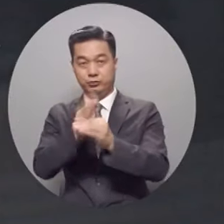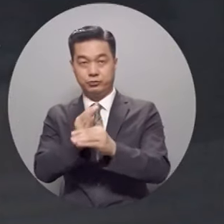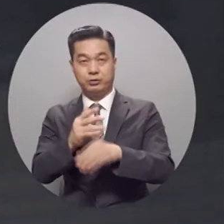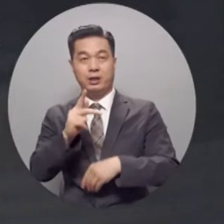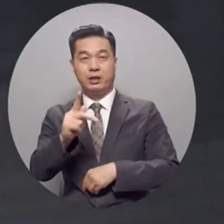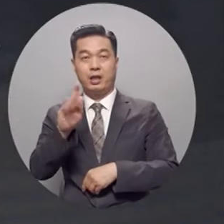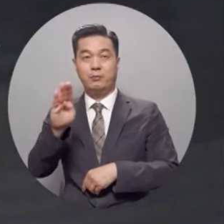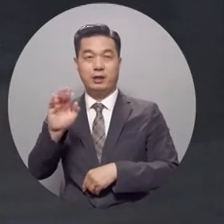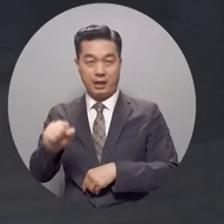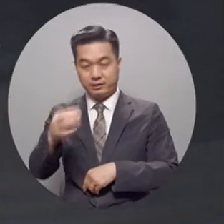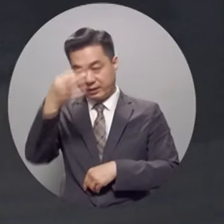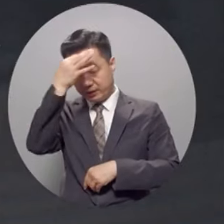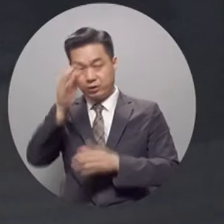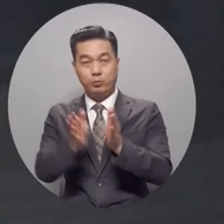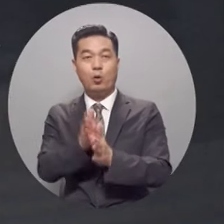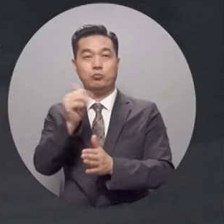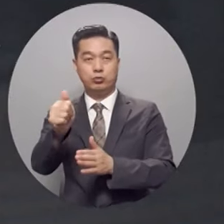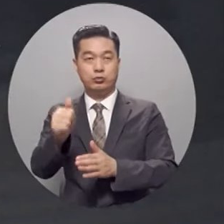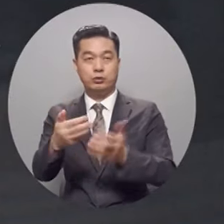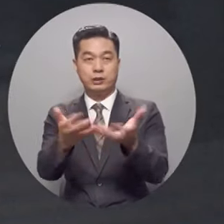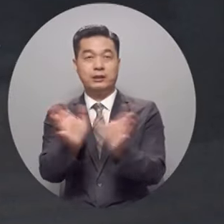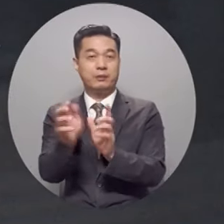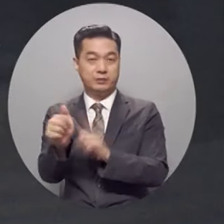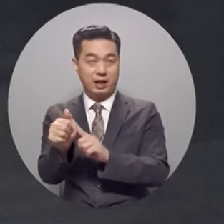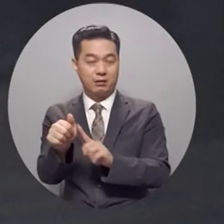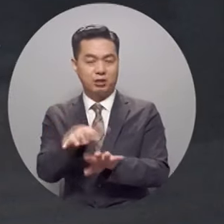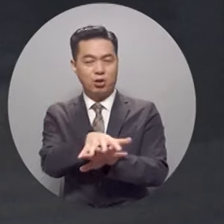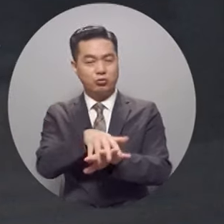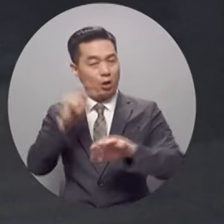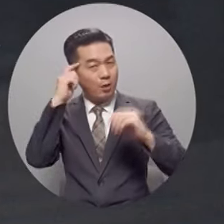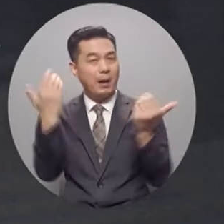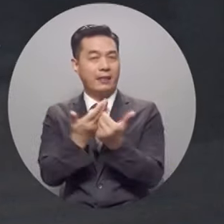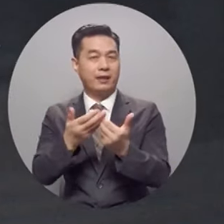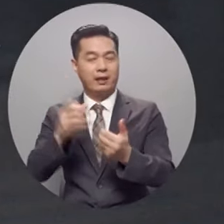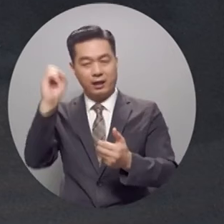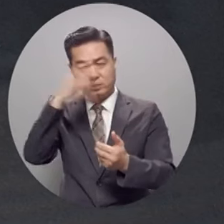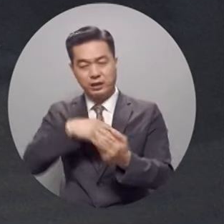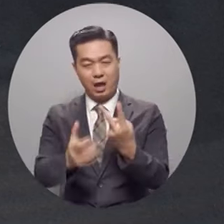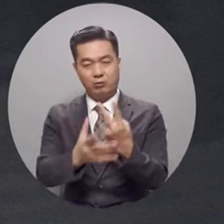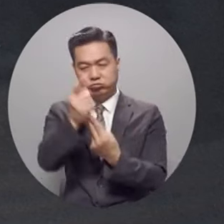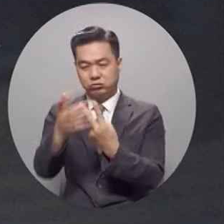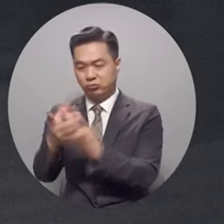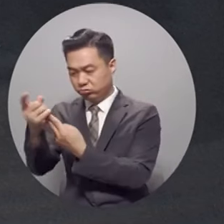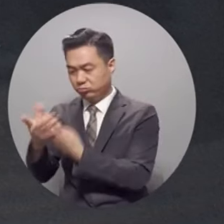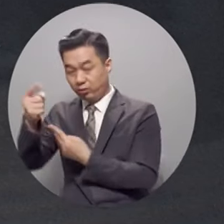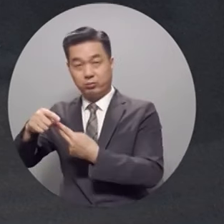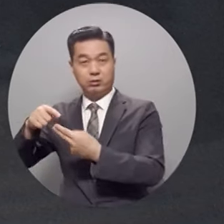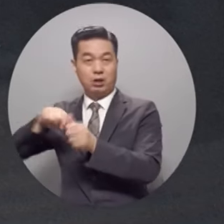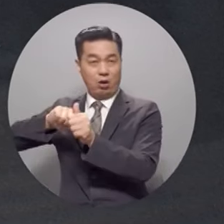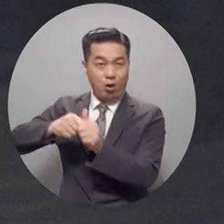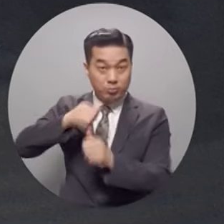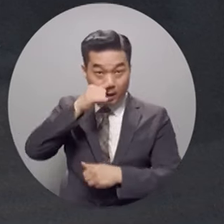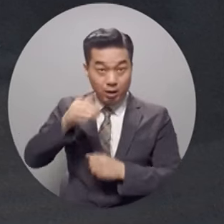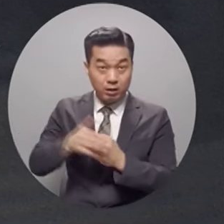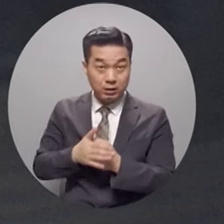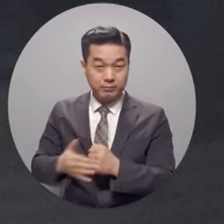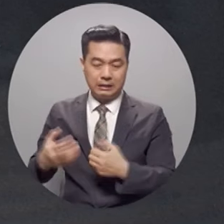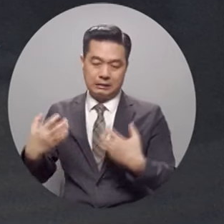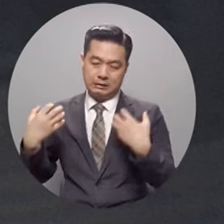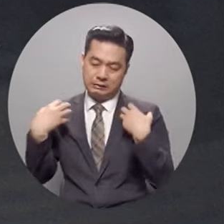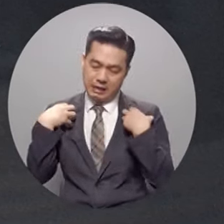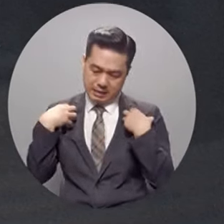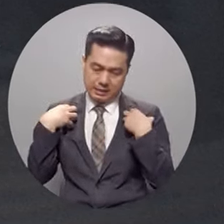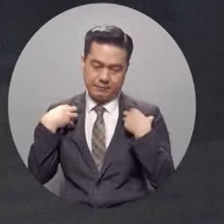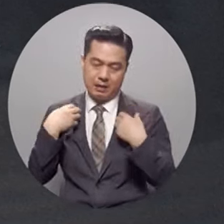기술본부 소속 팀장들은 구성한 반대에도 단순 통합방식 조직 무한한 책임감과